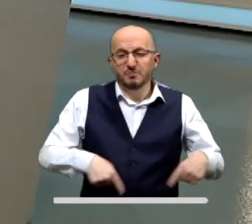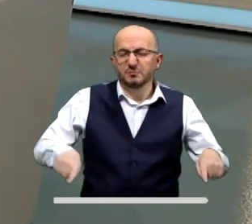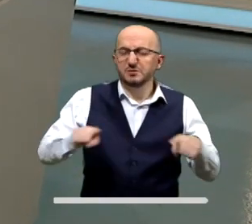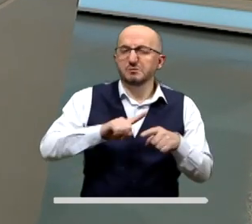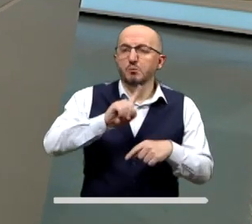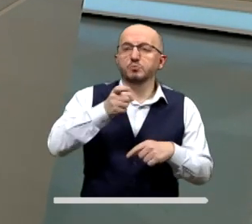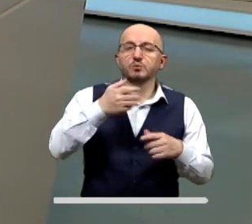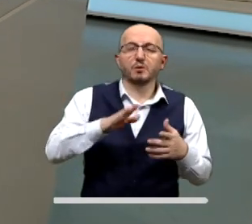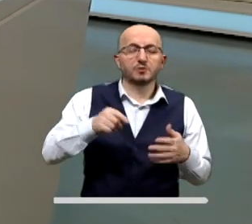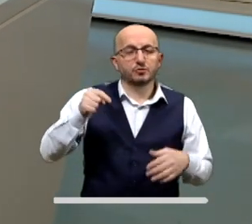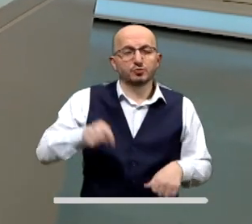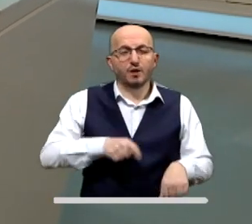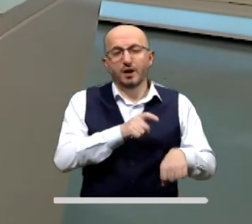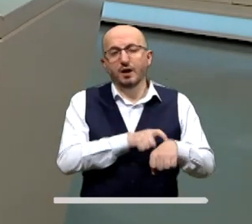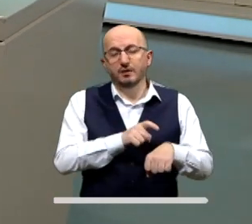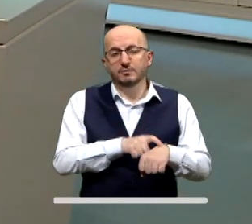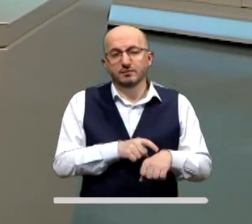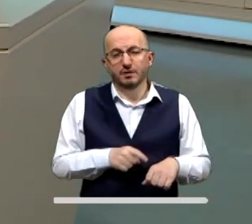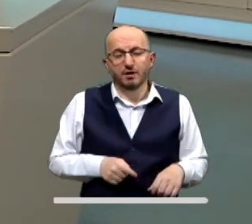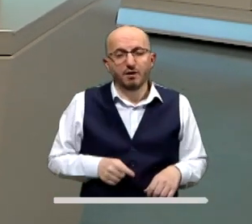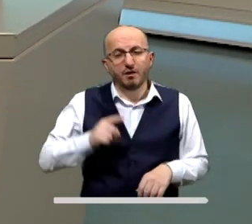bulamadık şu anda